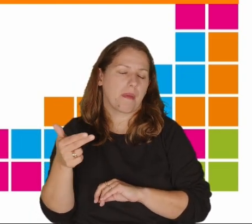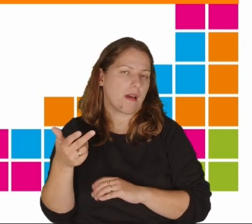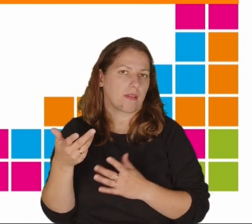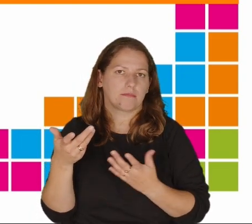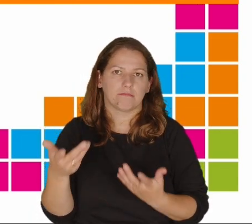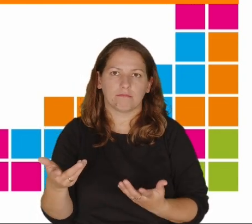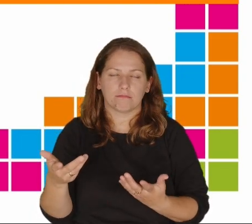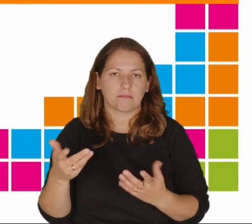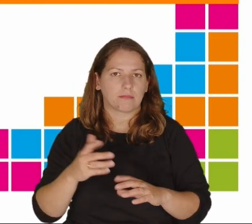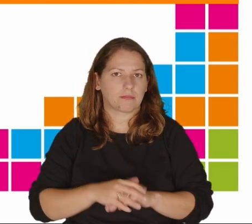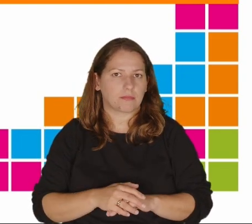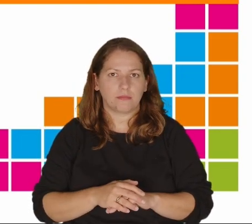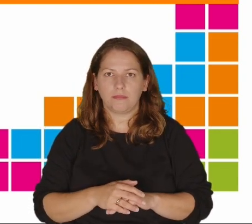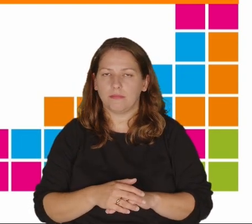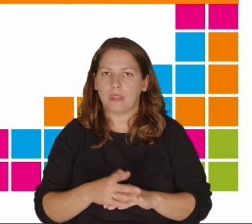dotyczących